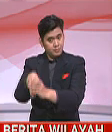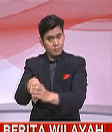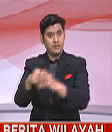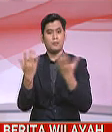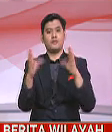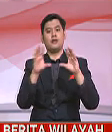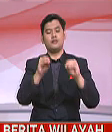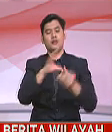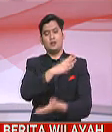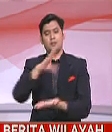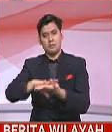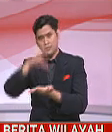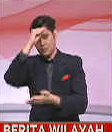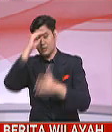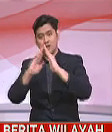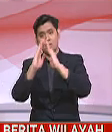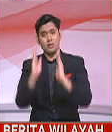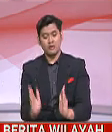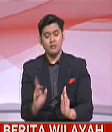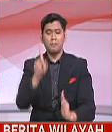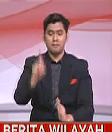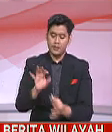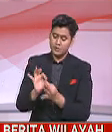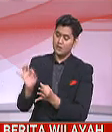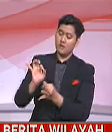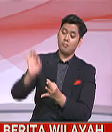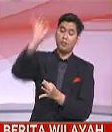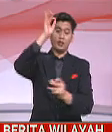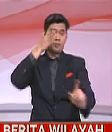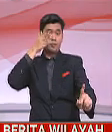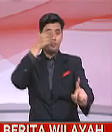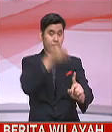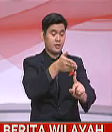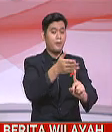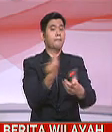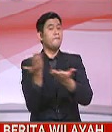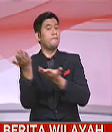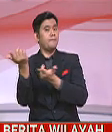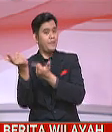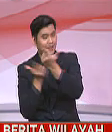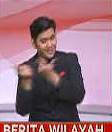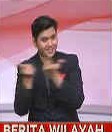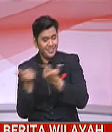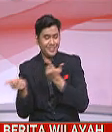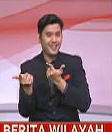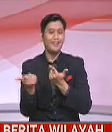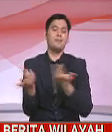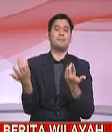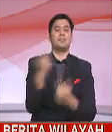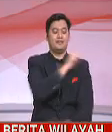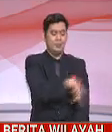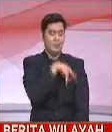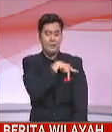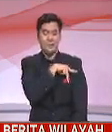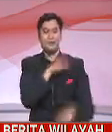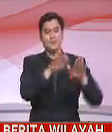dalam PDPR mengakui perlu kekal bersemangat dan fokus terutama ketika melayan kerenah anak-anak di rumah.